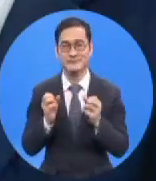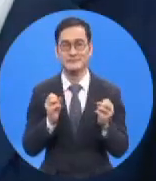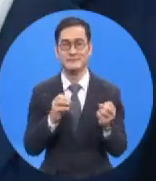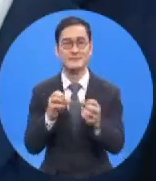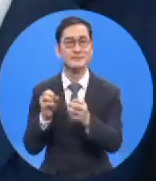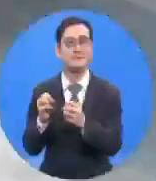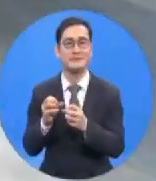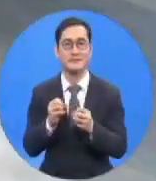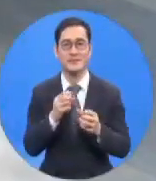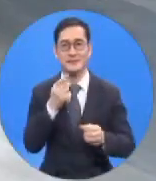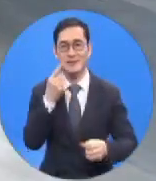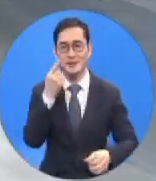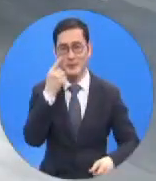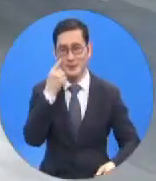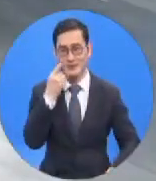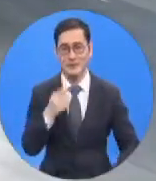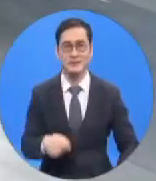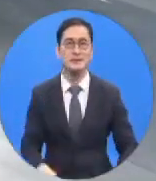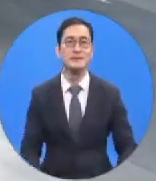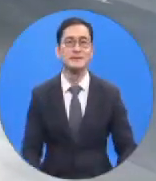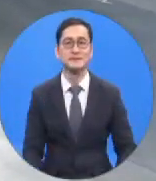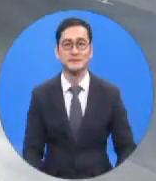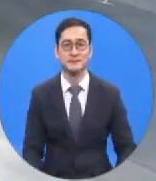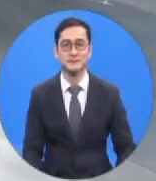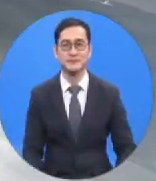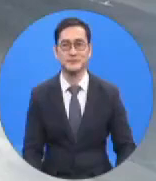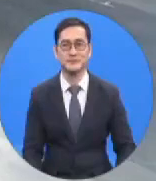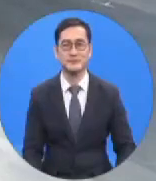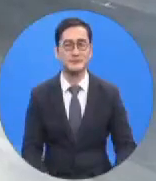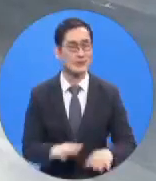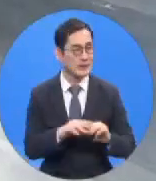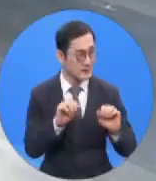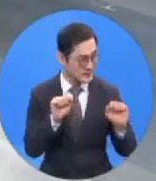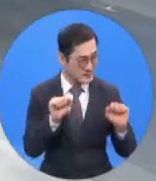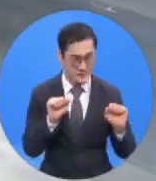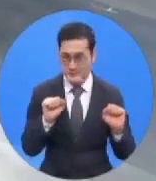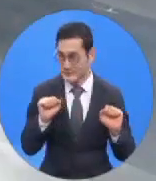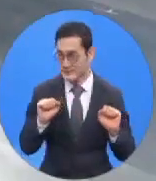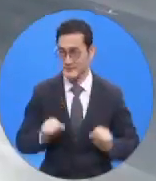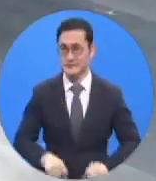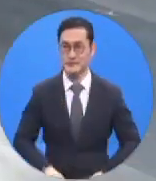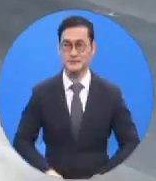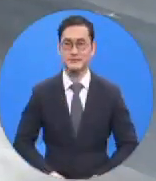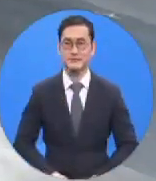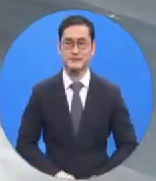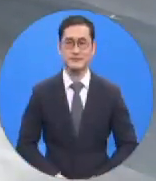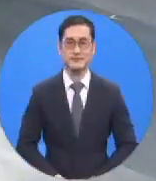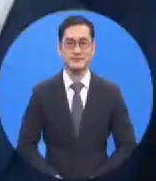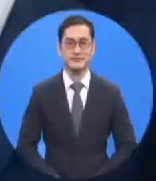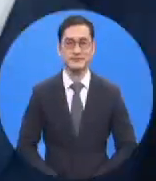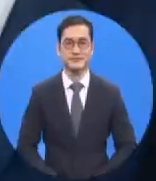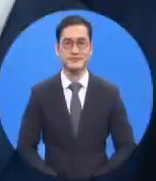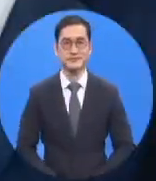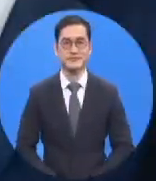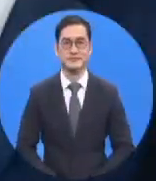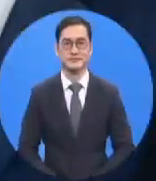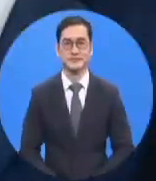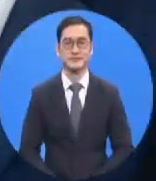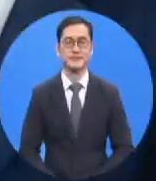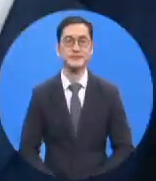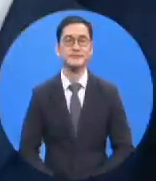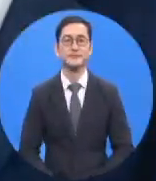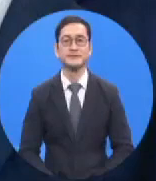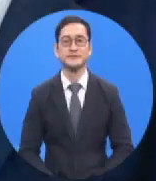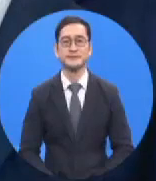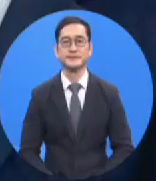시사평론가, 손정혜 변호사, 그리고 김태현 변호사 세 분입니다. 어서 오십시오. 네, 안녕하세요. 안녕하세요. 안녕하십니까. 자, 앞서